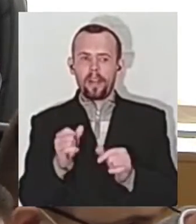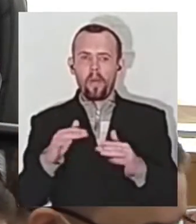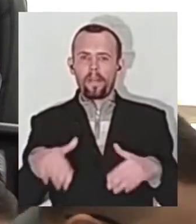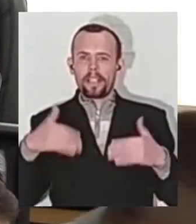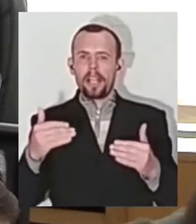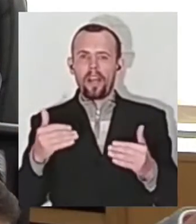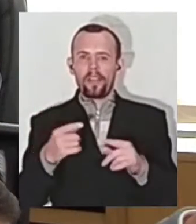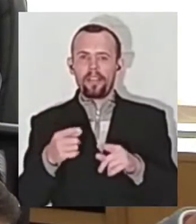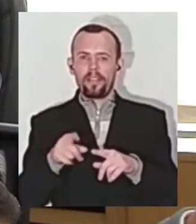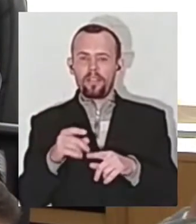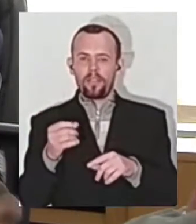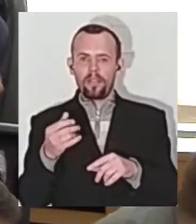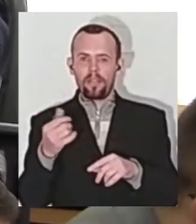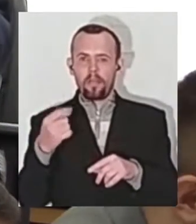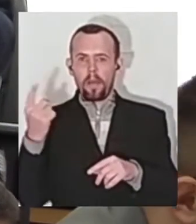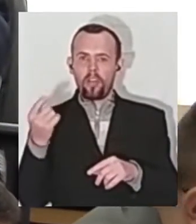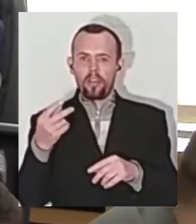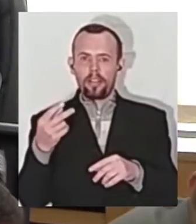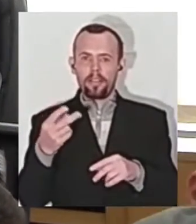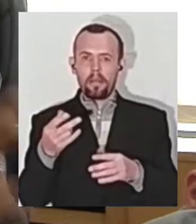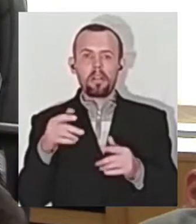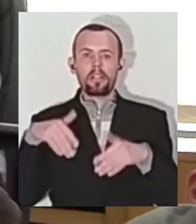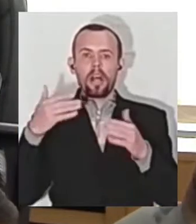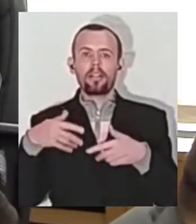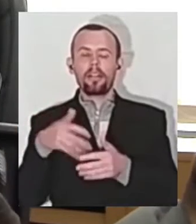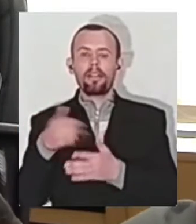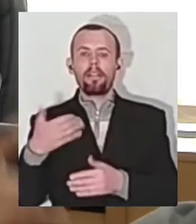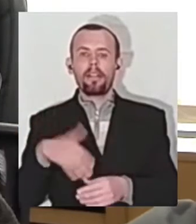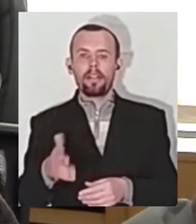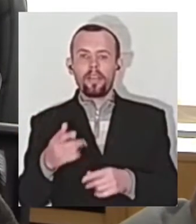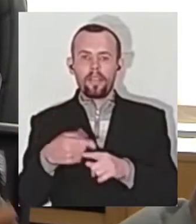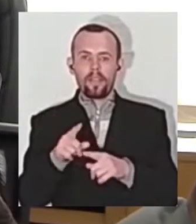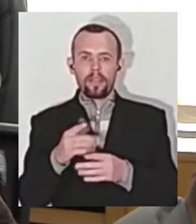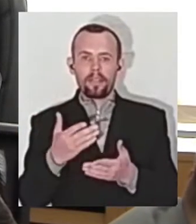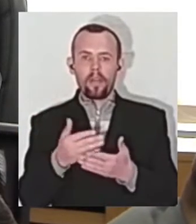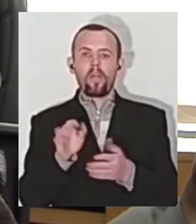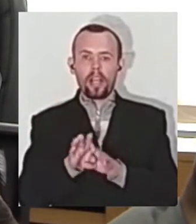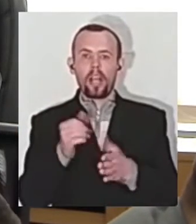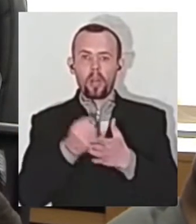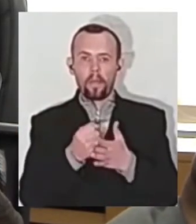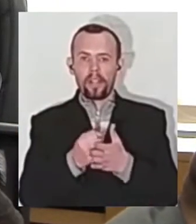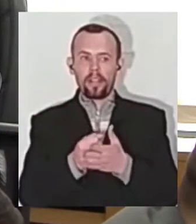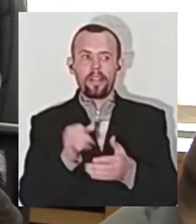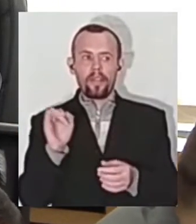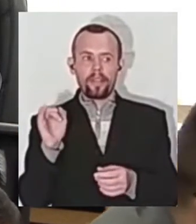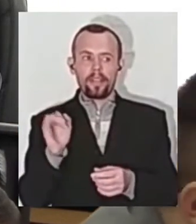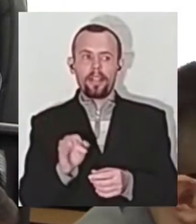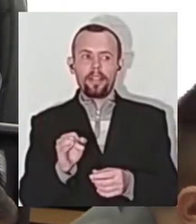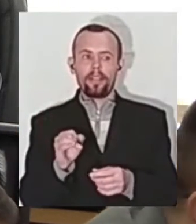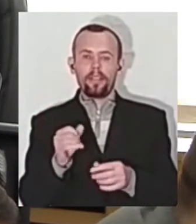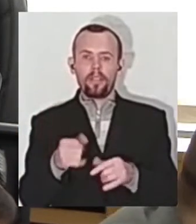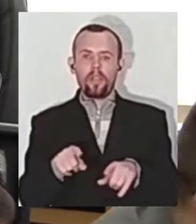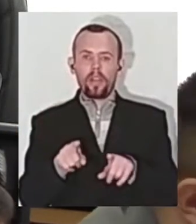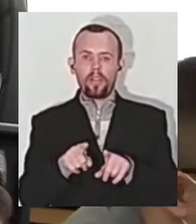41-ї пункту 2 підготовки. Ми б тоді теж підготували відповідне клопотання, чи досліджувати їх, чи не досліджувати. Була б на своїй позиції і так